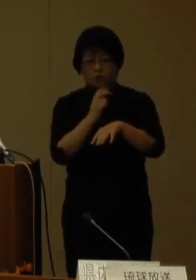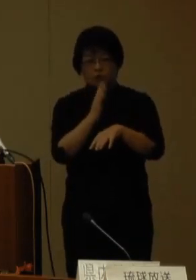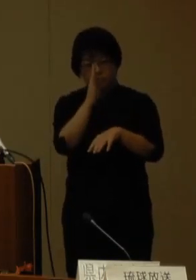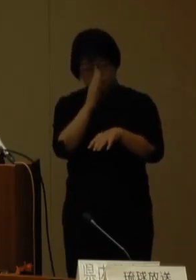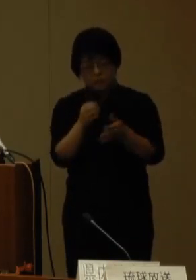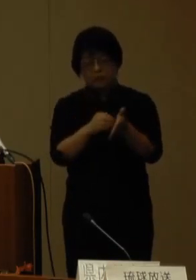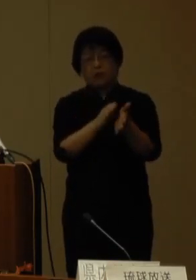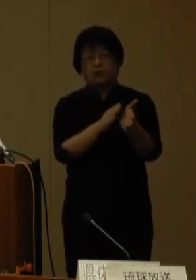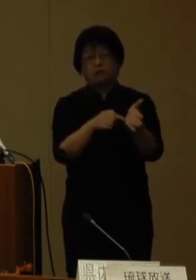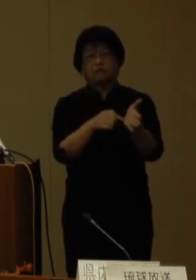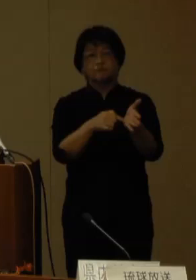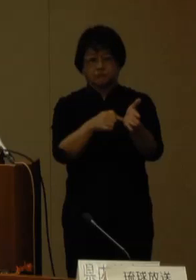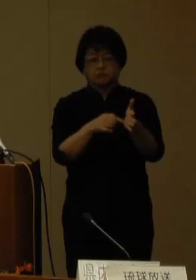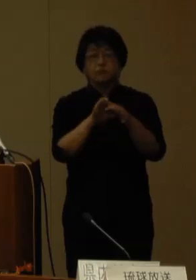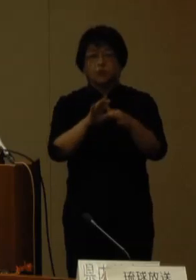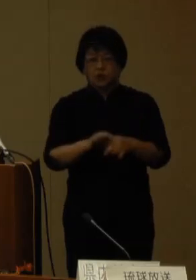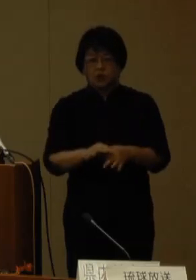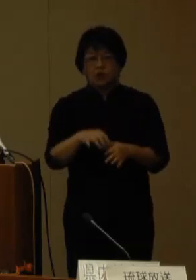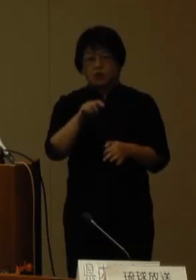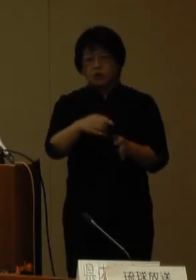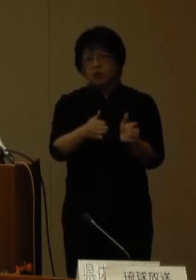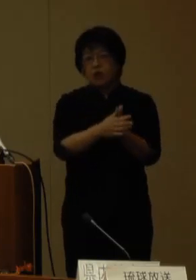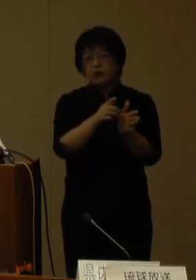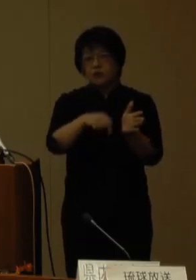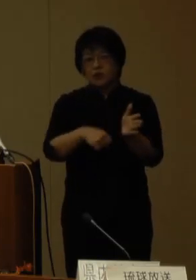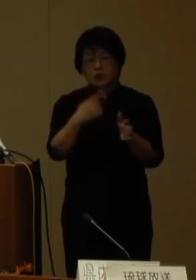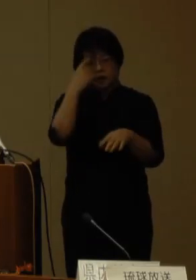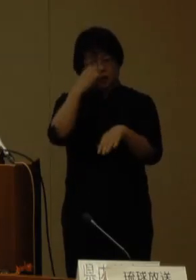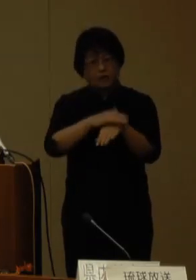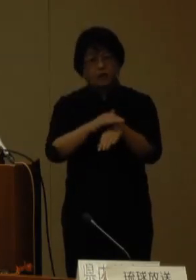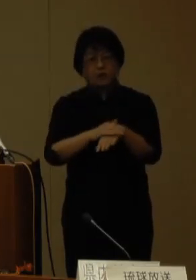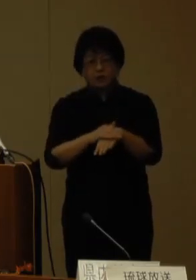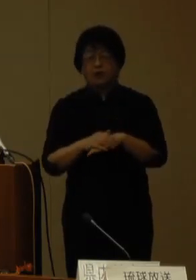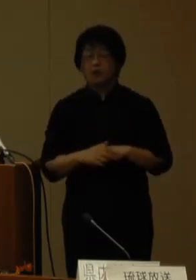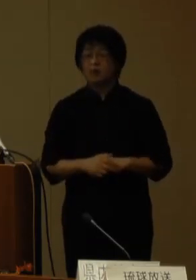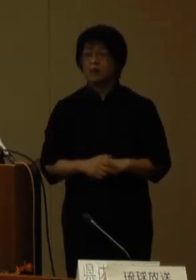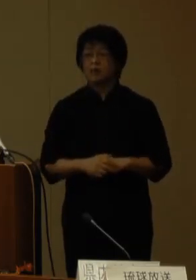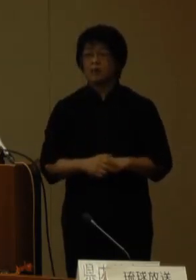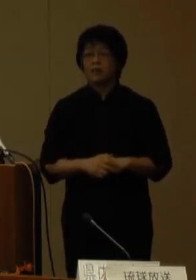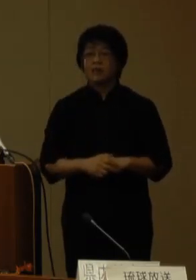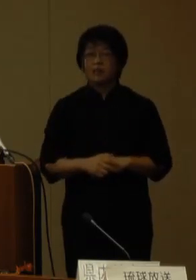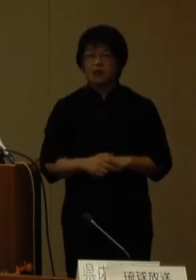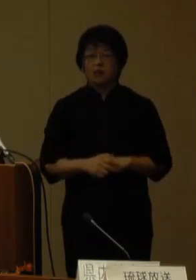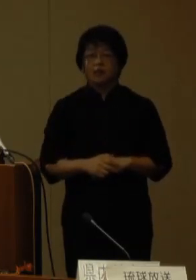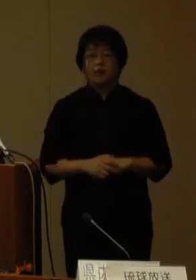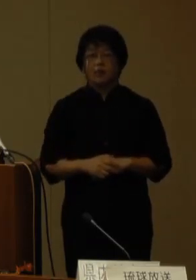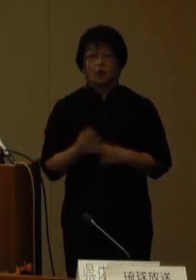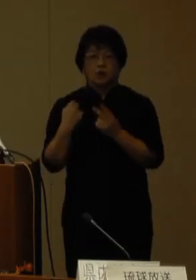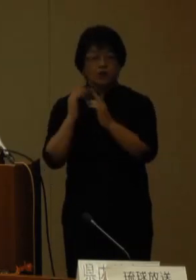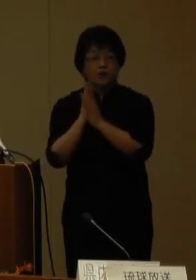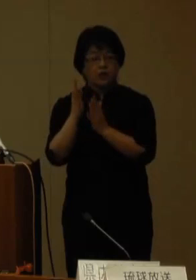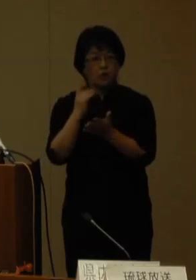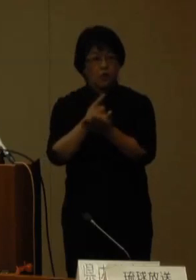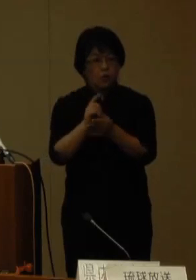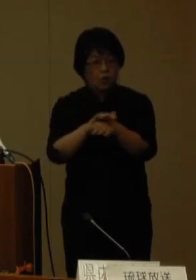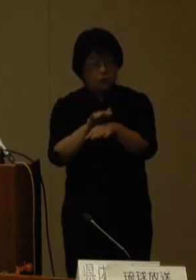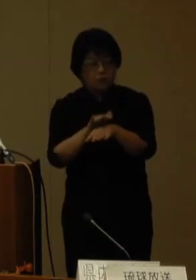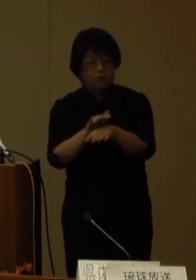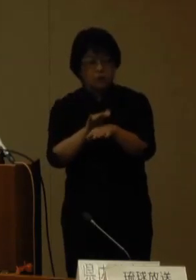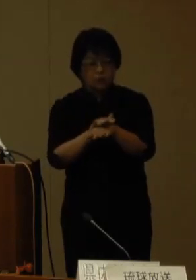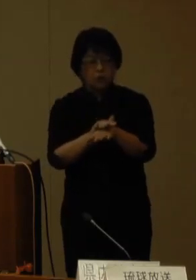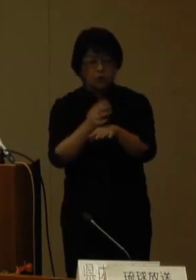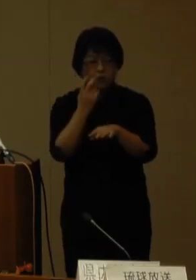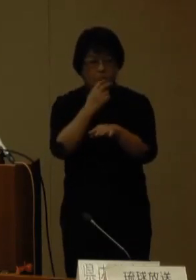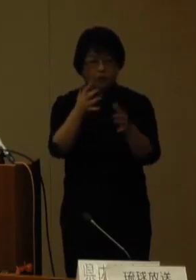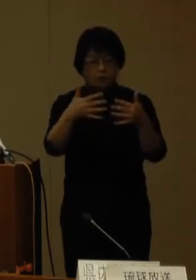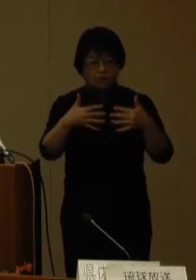しておりますので、それと合わせた上で先ほどの方針との整合をとって、検討することになると